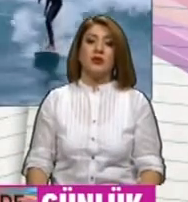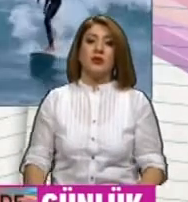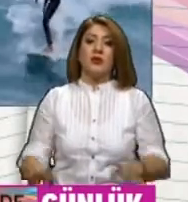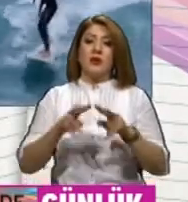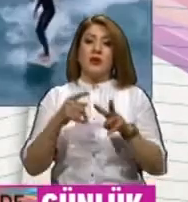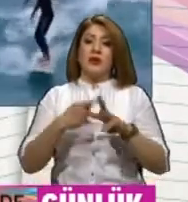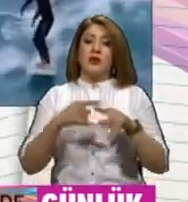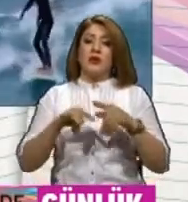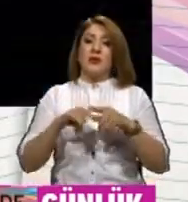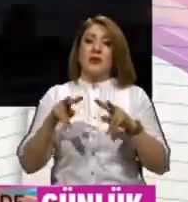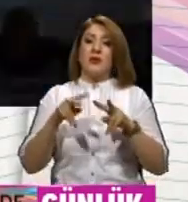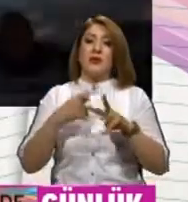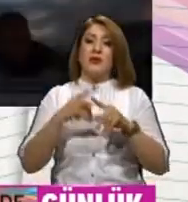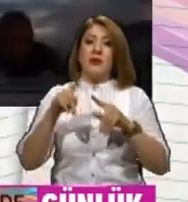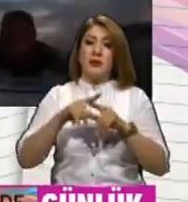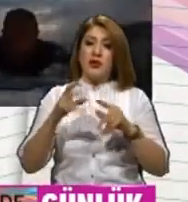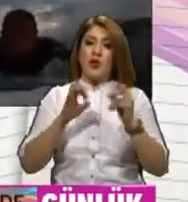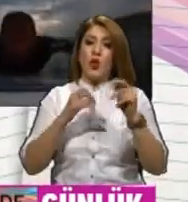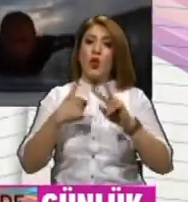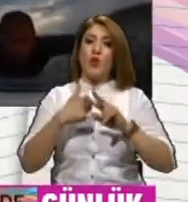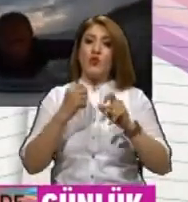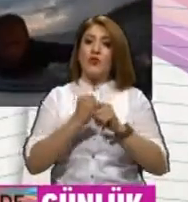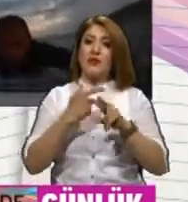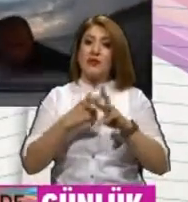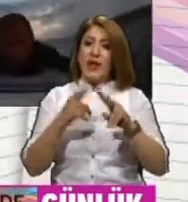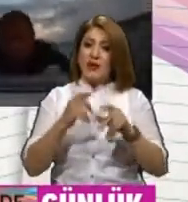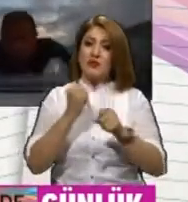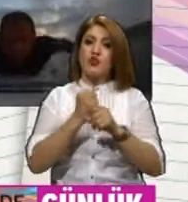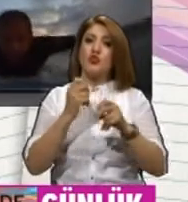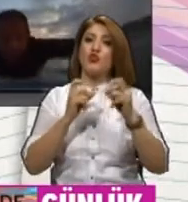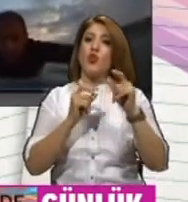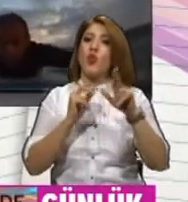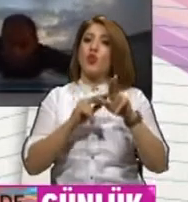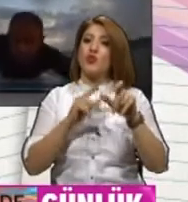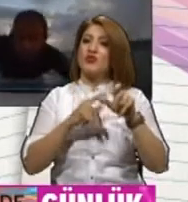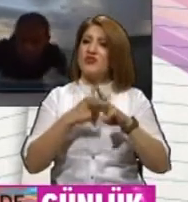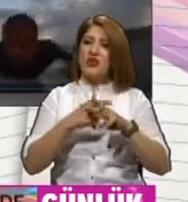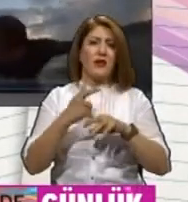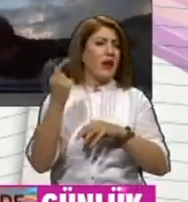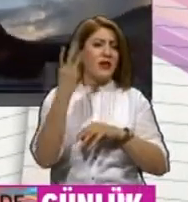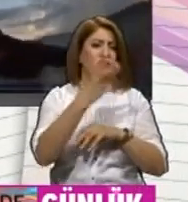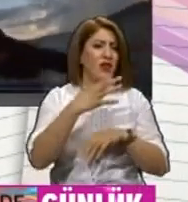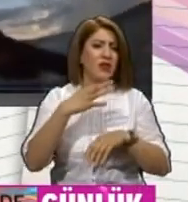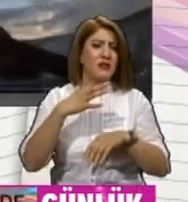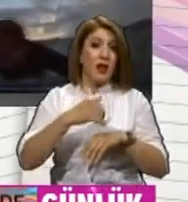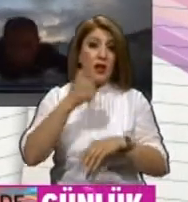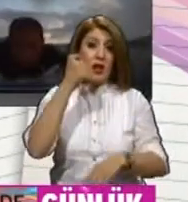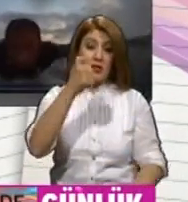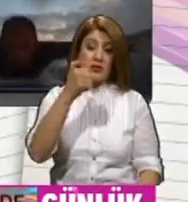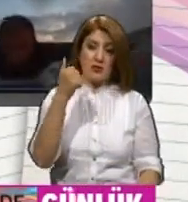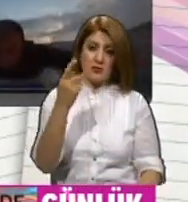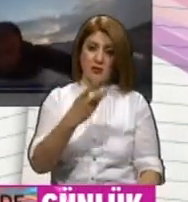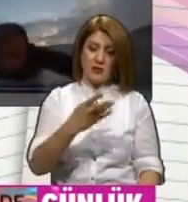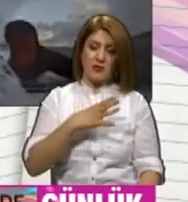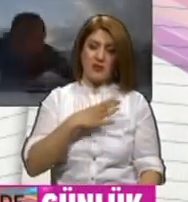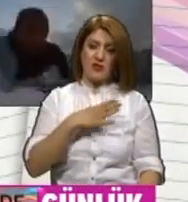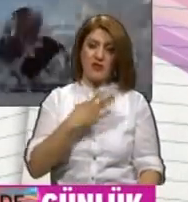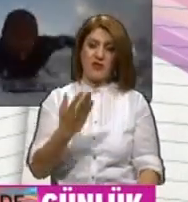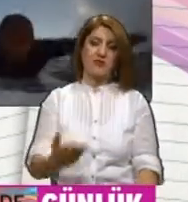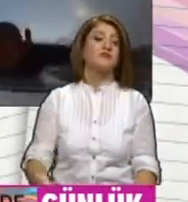Mehmet Özgen, Çağrı Karadağ, Gökçe Aydoğan, Özgür Ergün. Kaç eğitmenimiz oldu? 6 eğitmen var Alanya'da. Alanya'da.